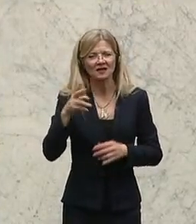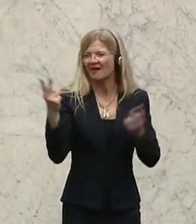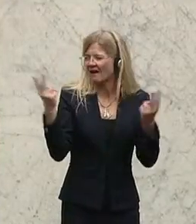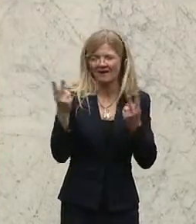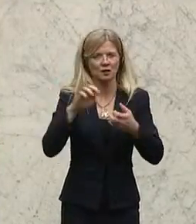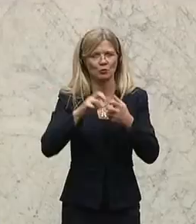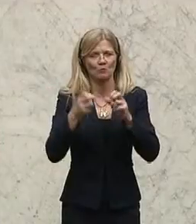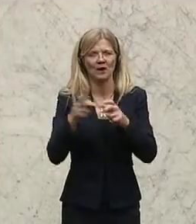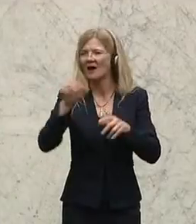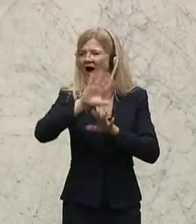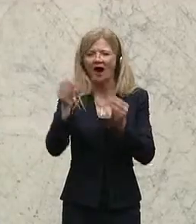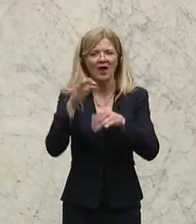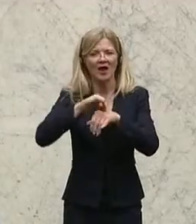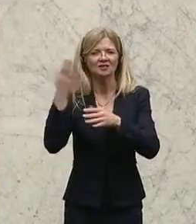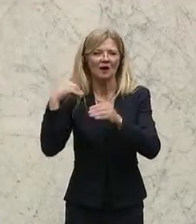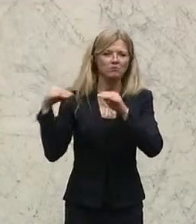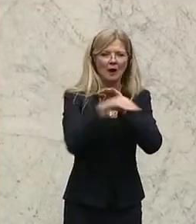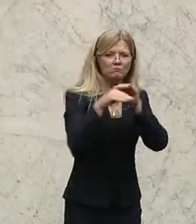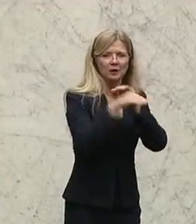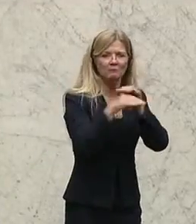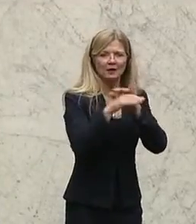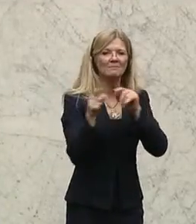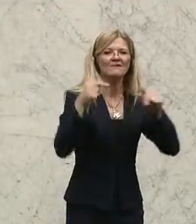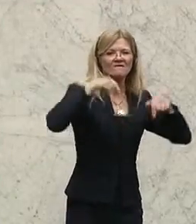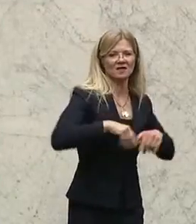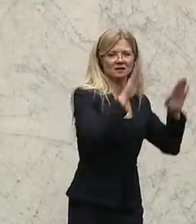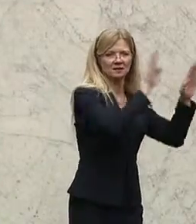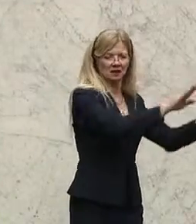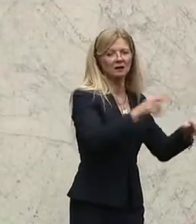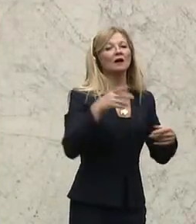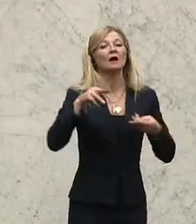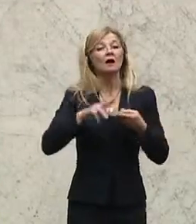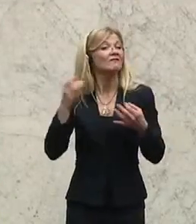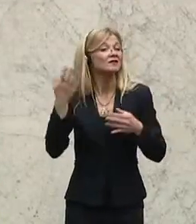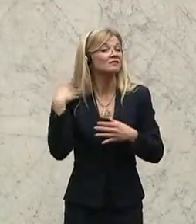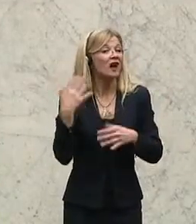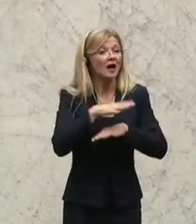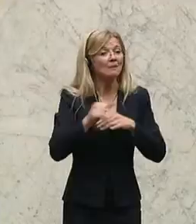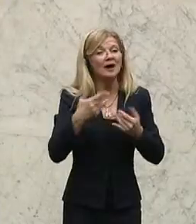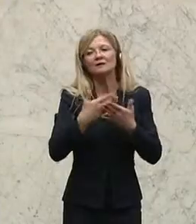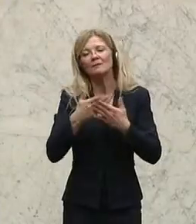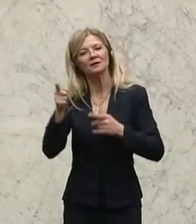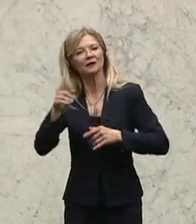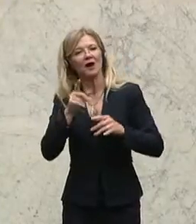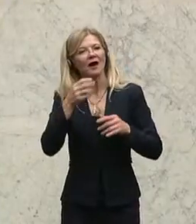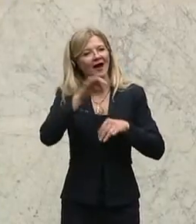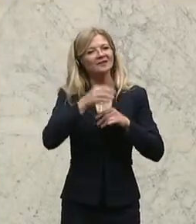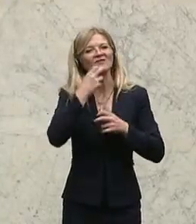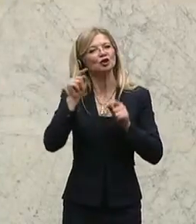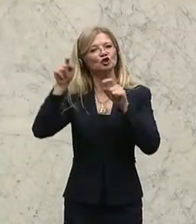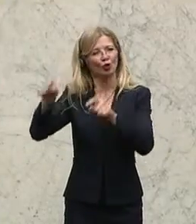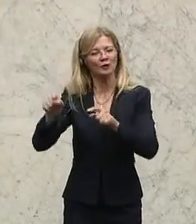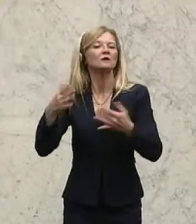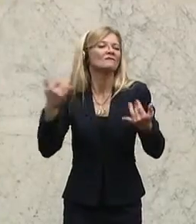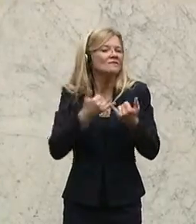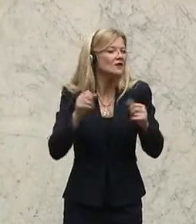in den Westen gegangen. Was hat man getan? Man hat die Niederlassung dort attraktiviert. Na, wie attraktiviert man eine Niederlassung? Indem ich den Ärzten